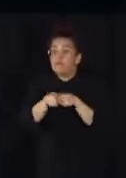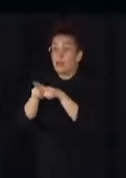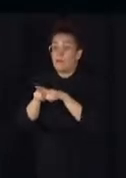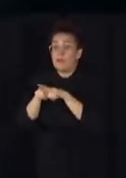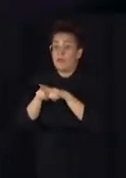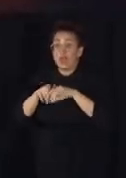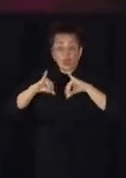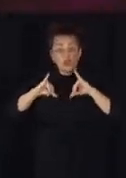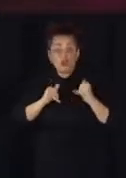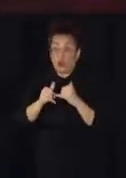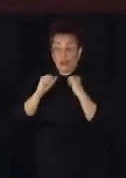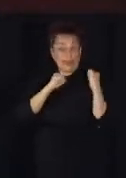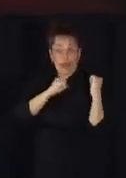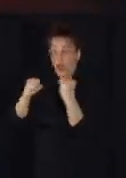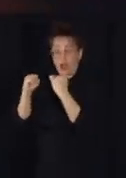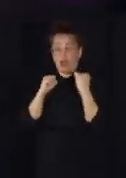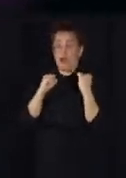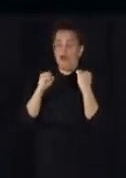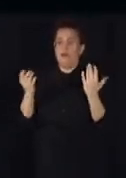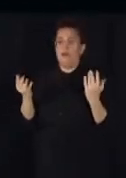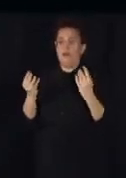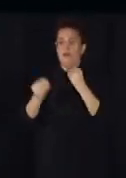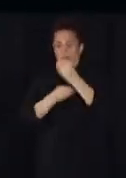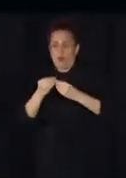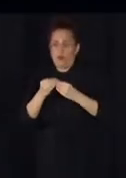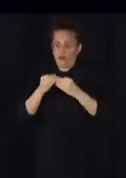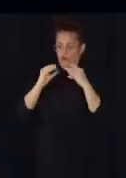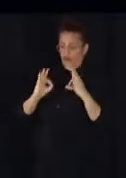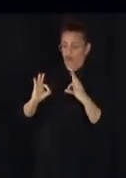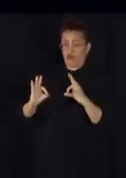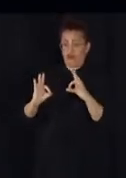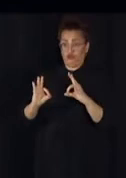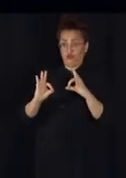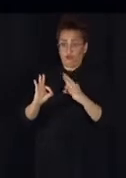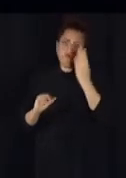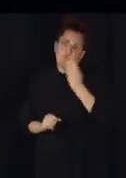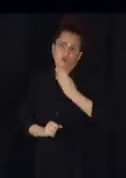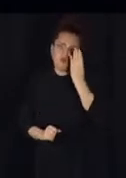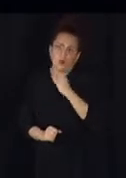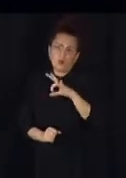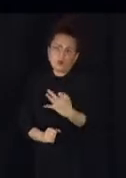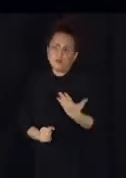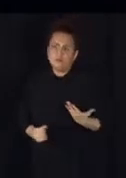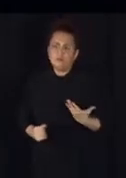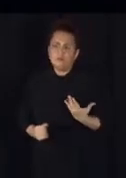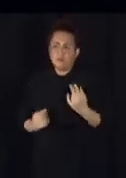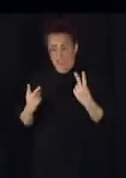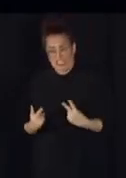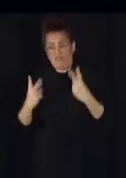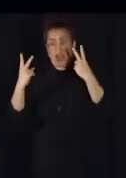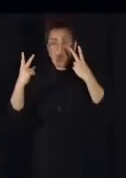Un monde plus juste, c'est ce dont nous avons besoin. Un monde qui met en avant des valeurs